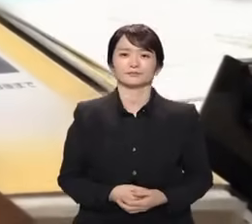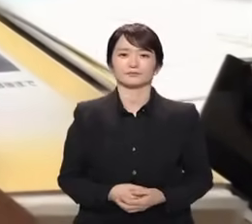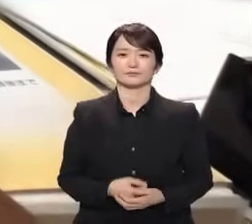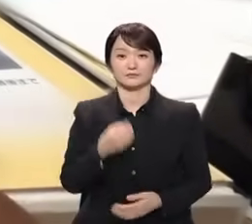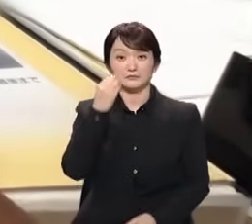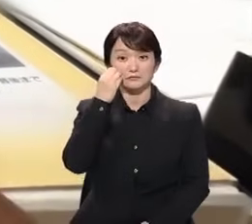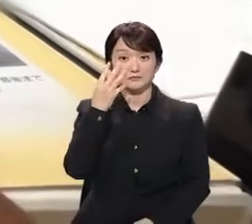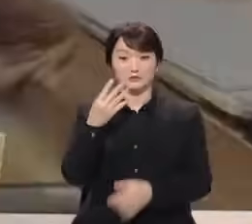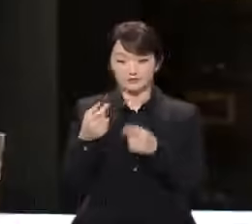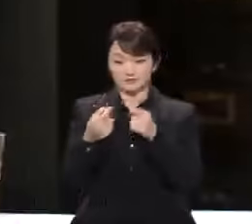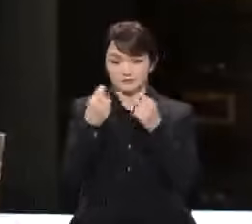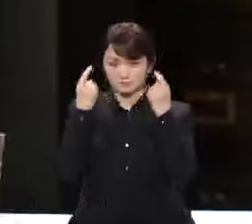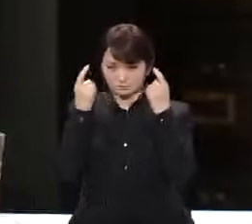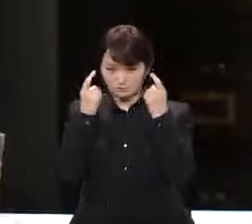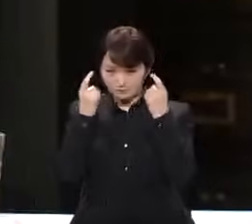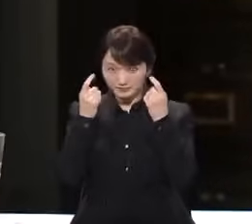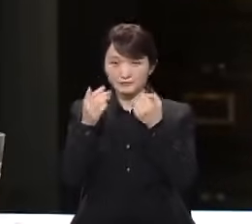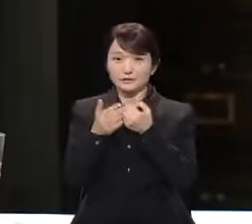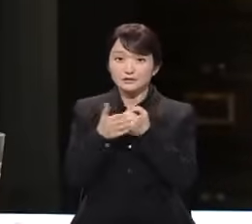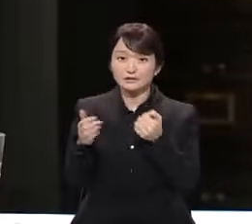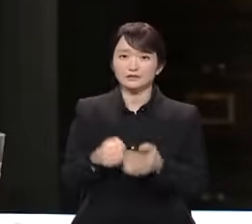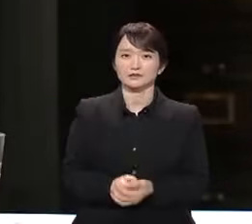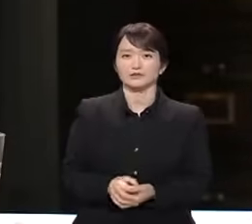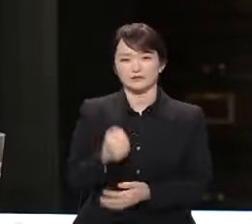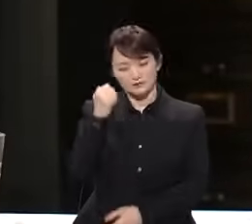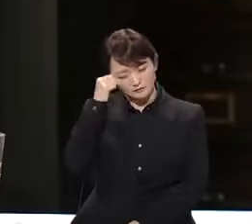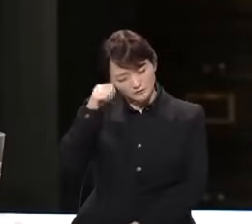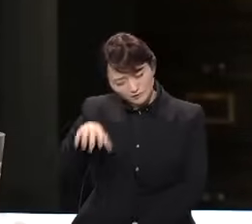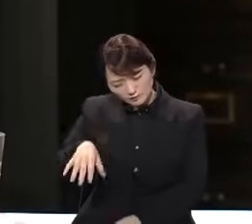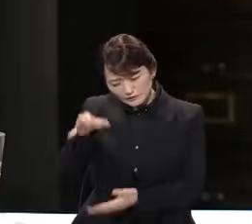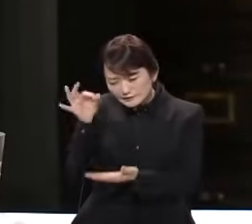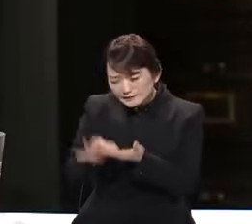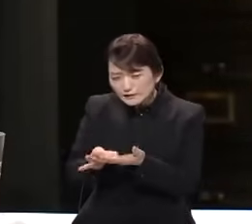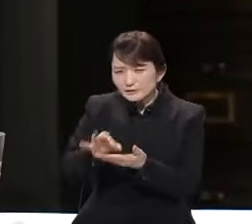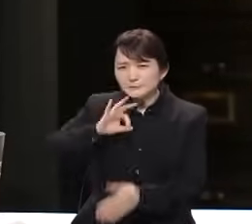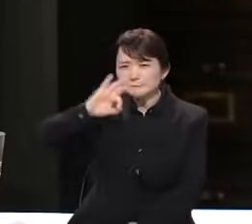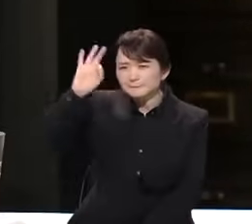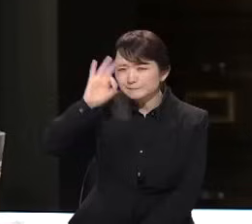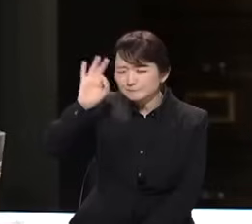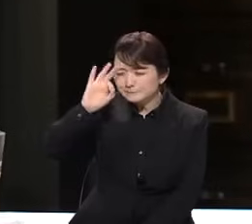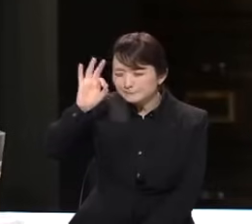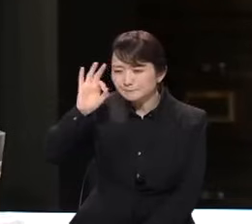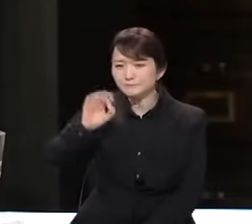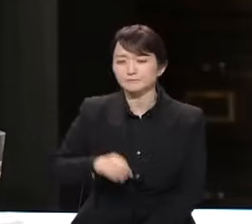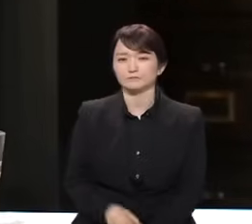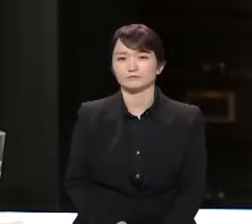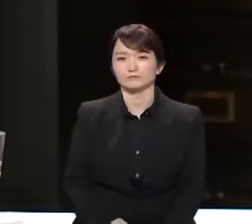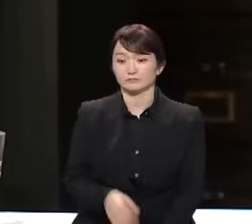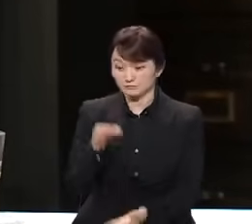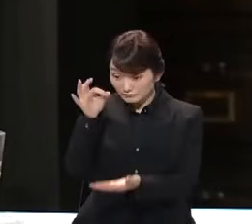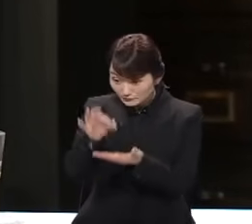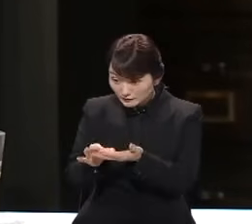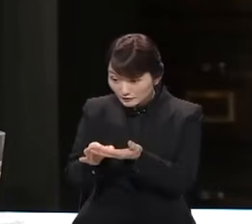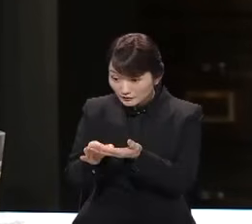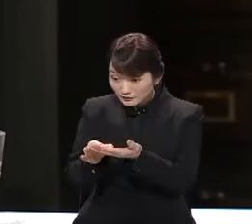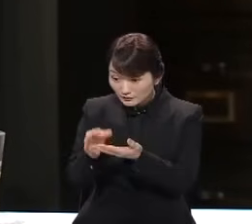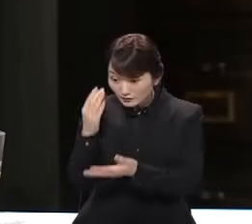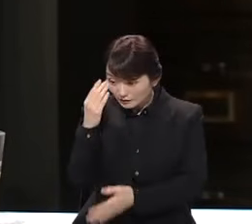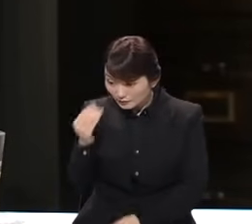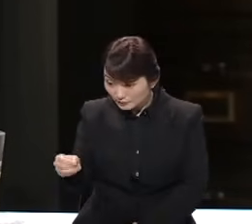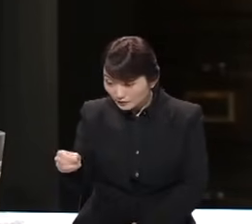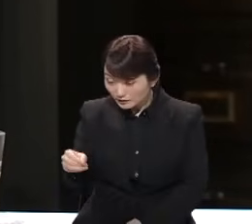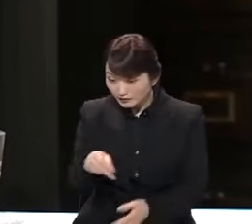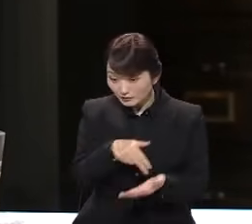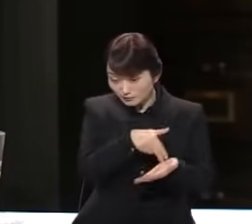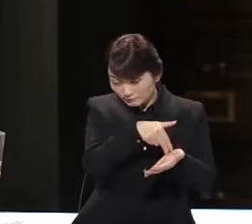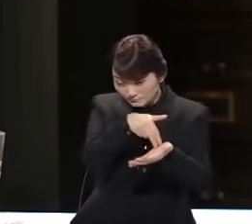4개월 가까이 여행을 해야 하는 만큼 싼 숙소를 찾아다닐 수밖에 없잖아요. 자, 발견했습니다. 킥보드를 타고